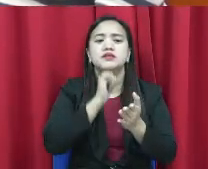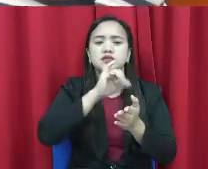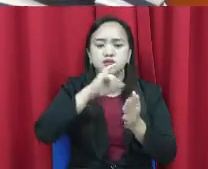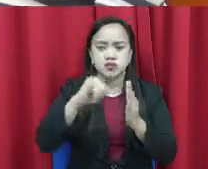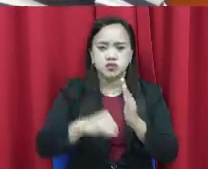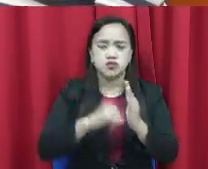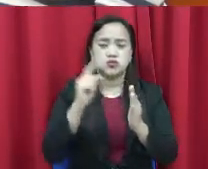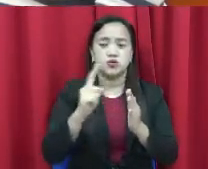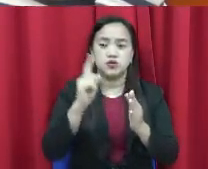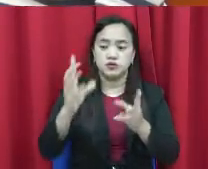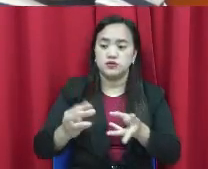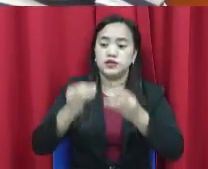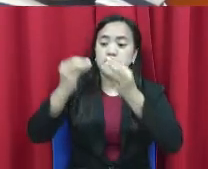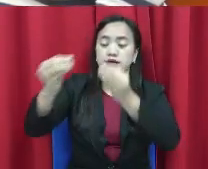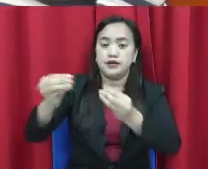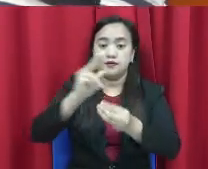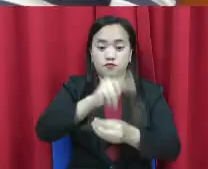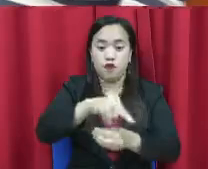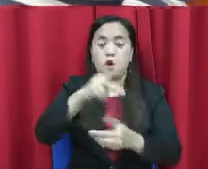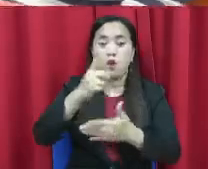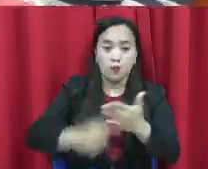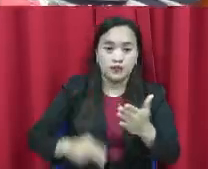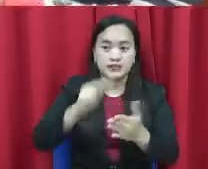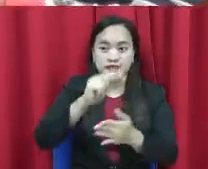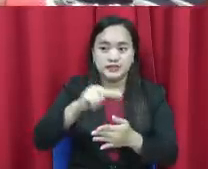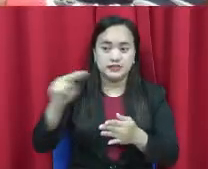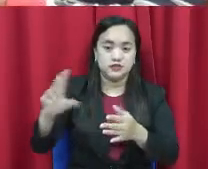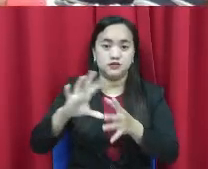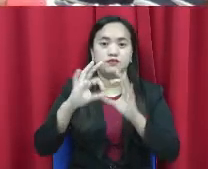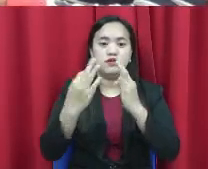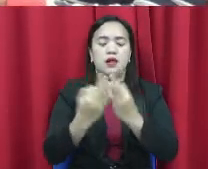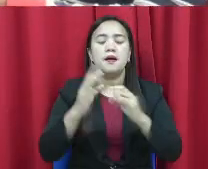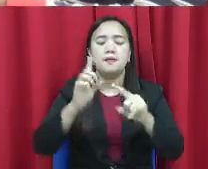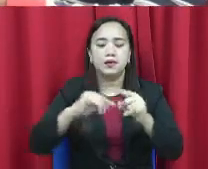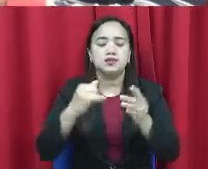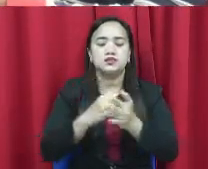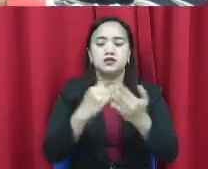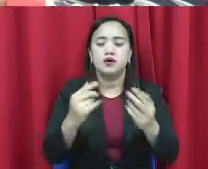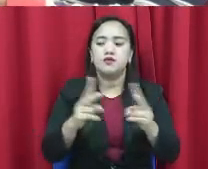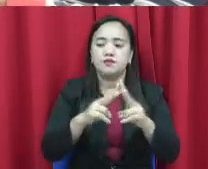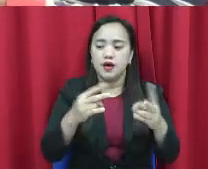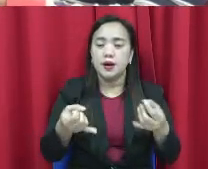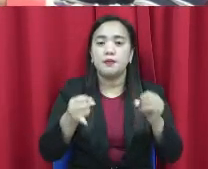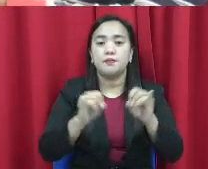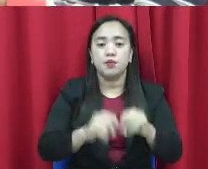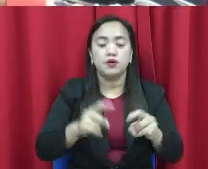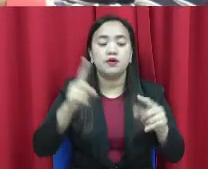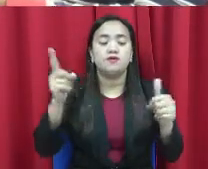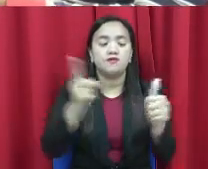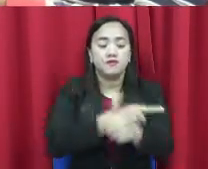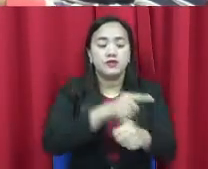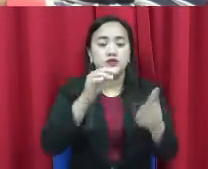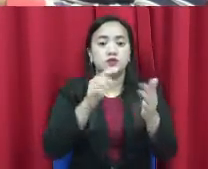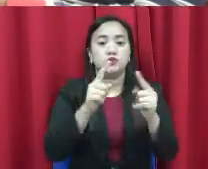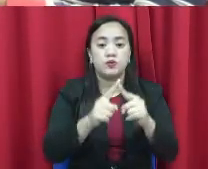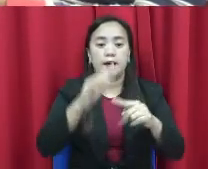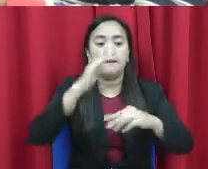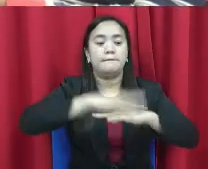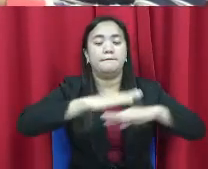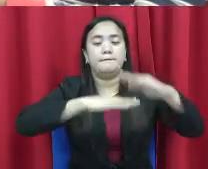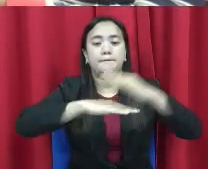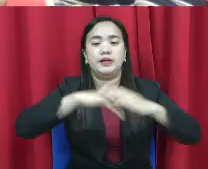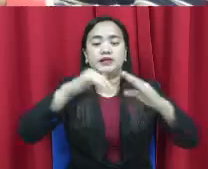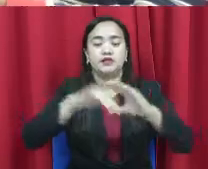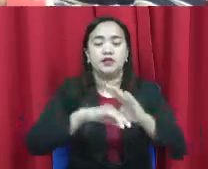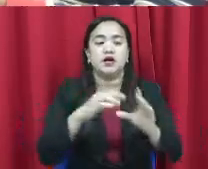yung pangangailangang pinansyal o materyal kti talagang napakahalaga at importante na una ma-establish ang ating